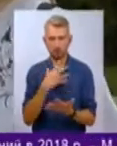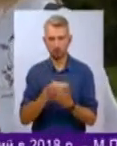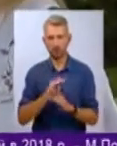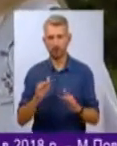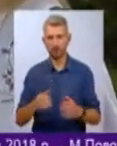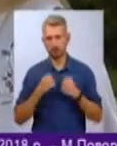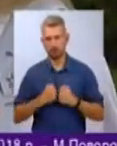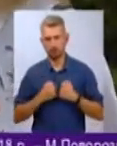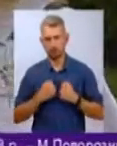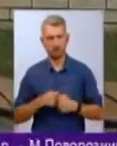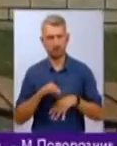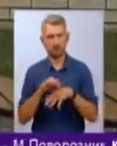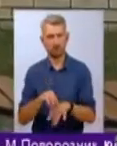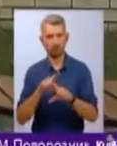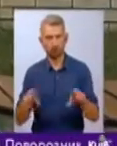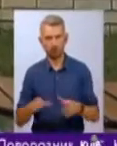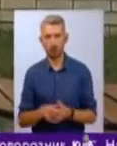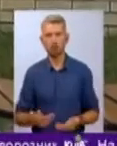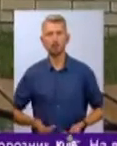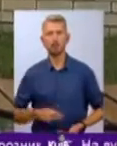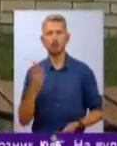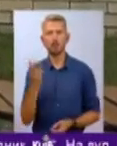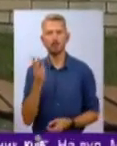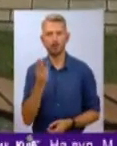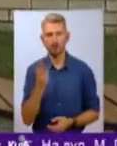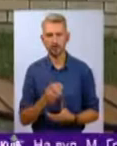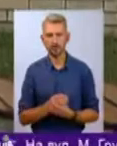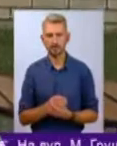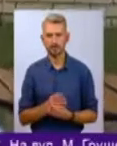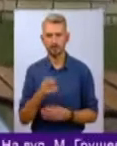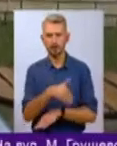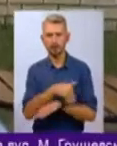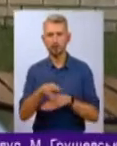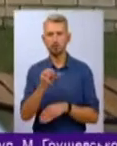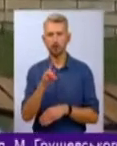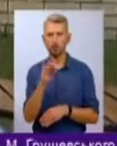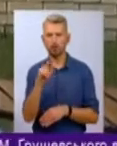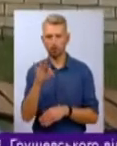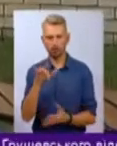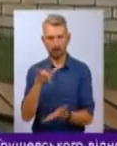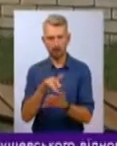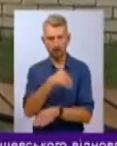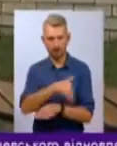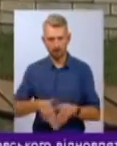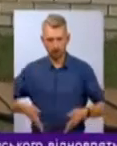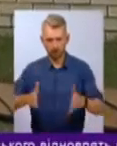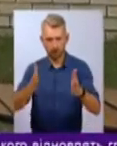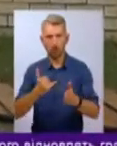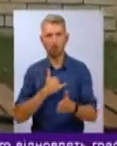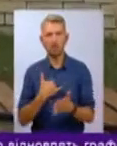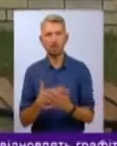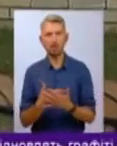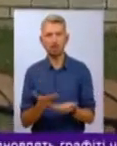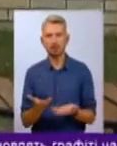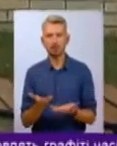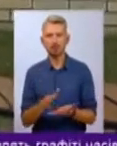дітей до ладу і вести їх до школи. Проживаю на Троєщині, якраз на вулиці Маяковського, центральній у нас. Ну, наприклад,